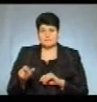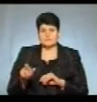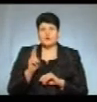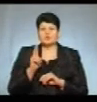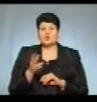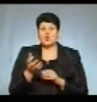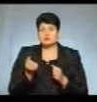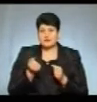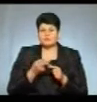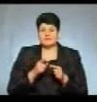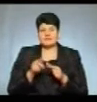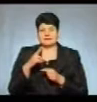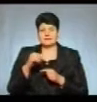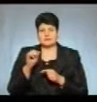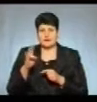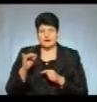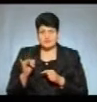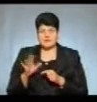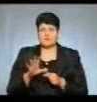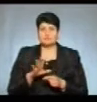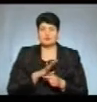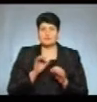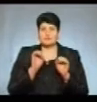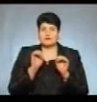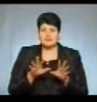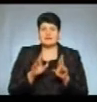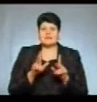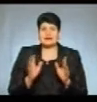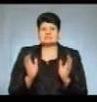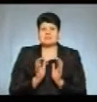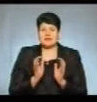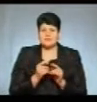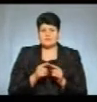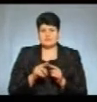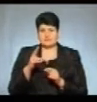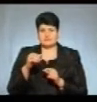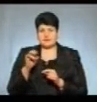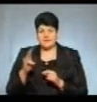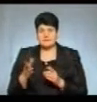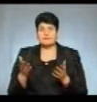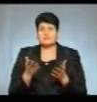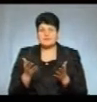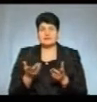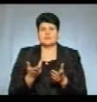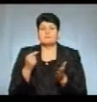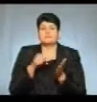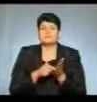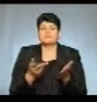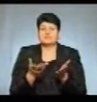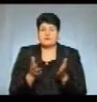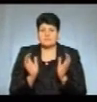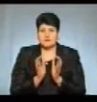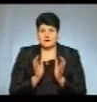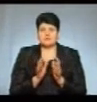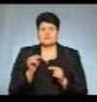хто отримував ці персональні дані, чи були вони передані, як вони зберігаються, ці персональні дані, які саме, з якою метою вони зберігалися, от те, що